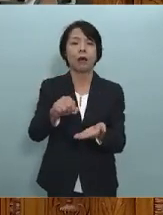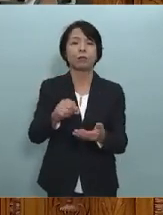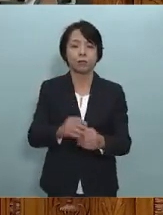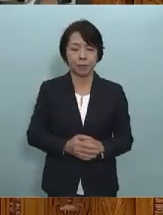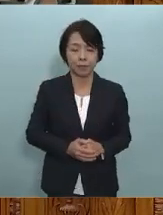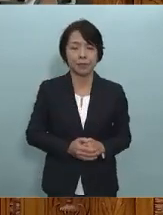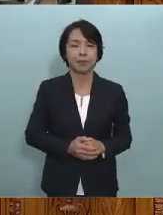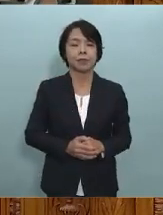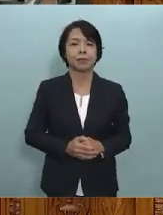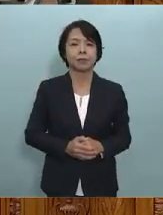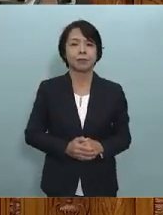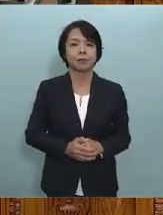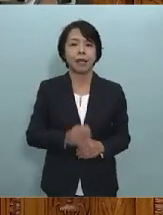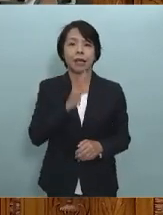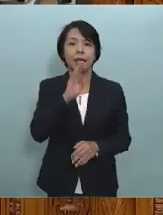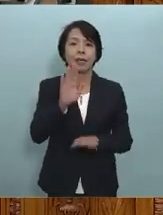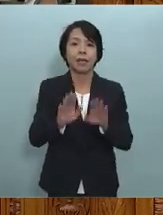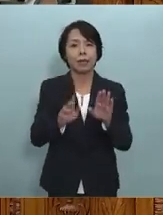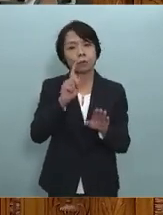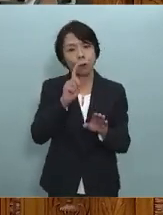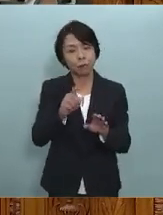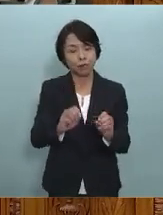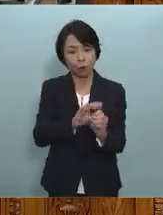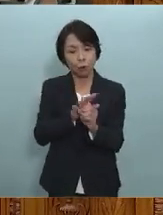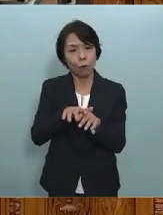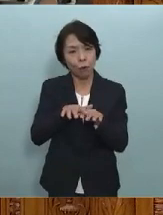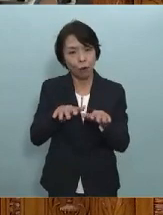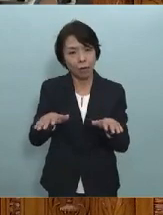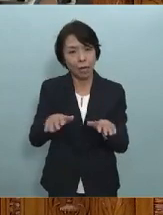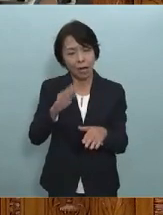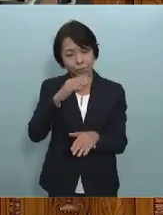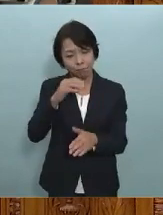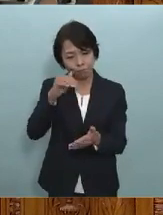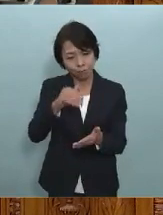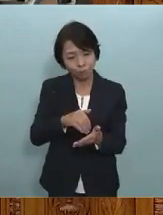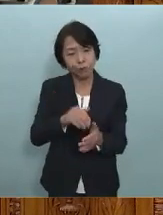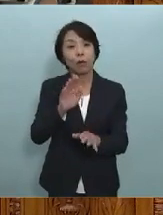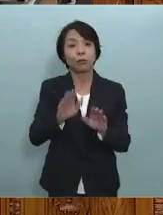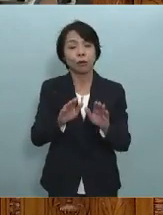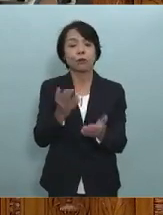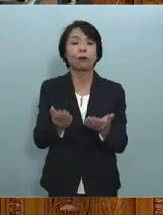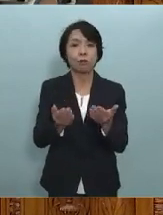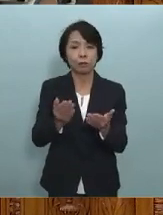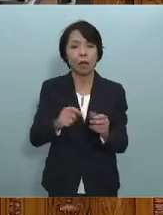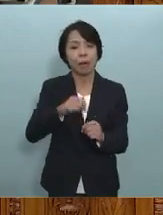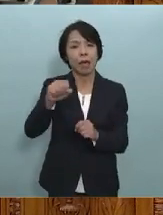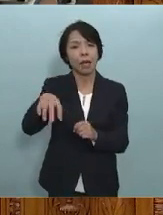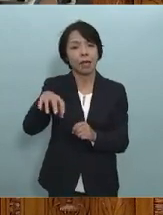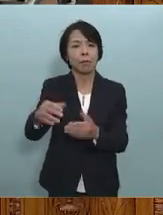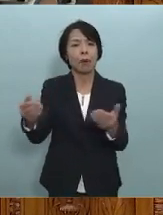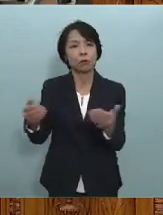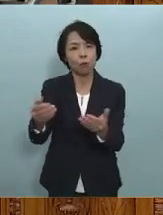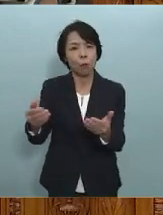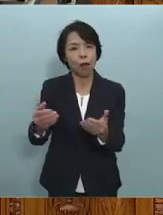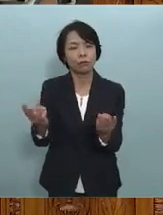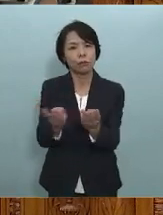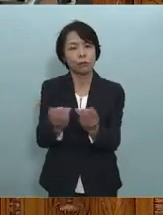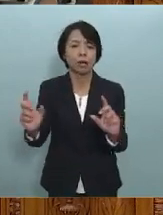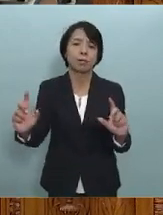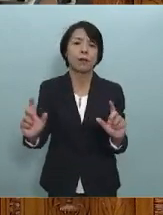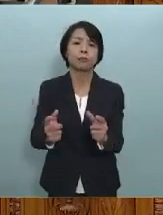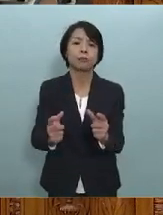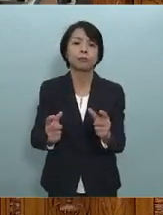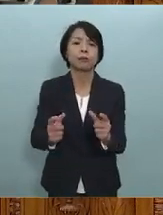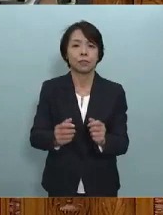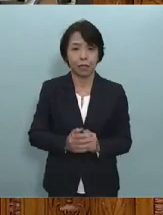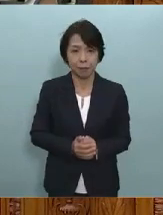ます現状はコロナ禍の最悪の状況に比べリモートワークは徐々に縮小しているににも関わら